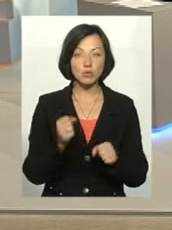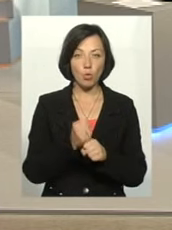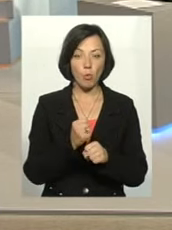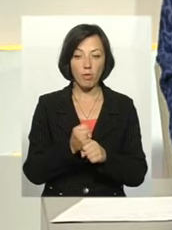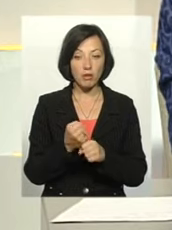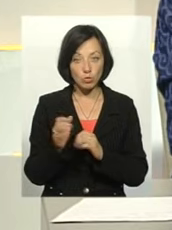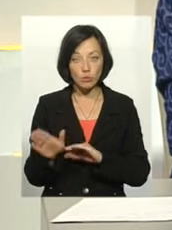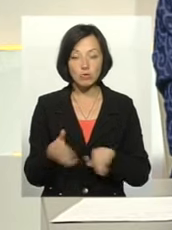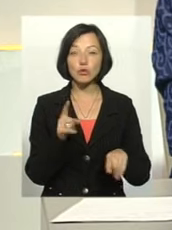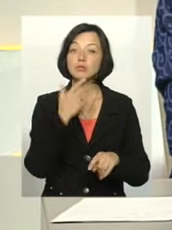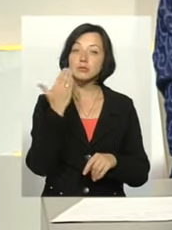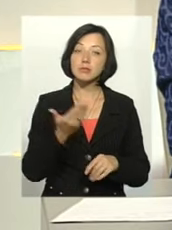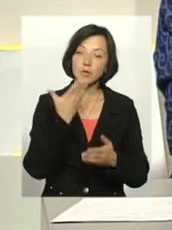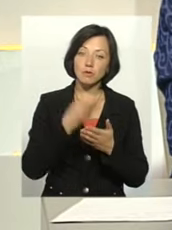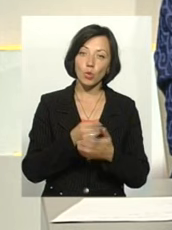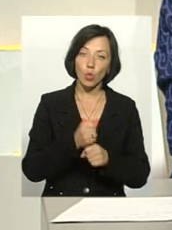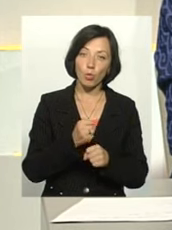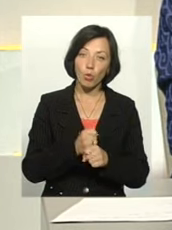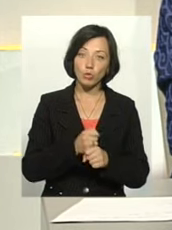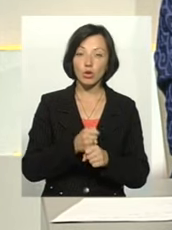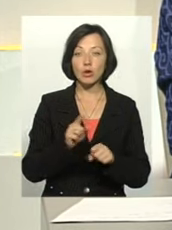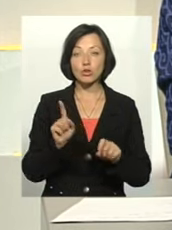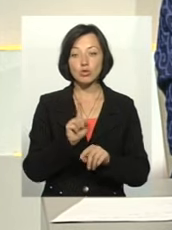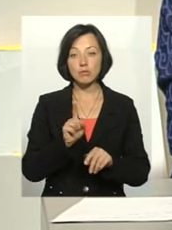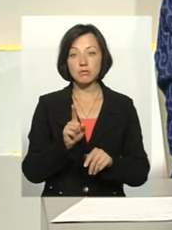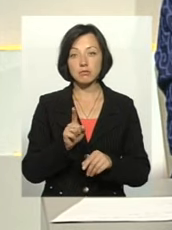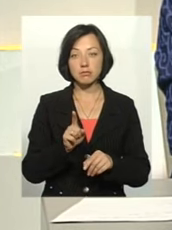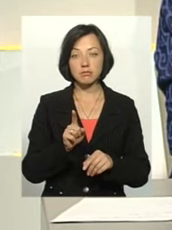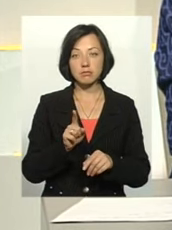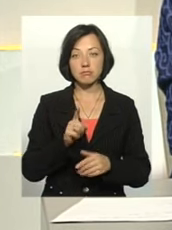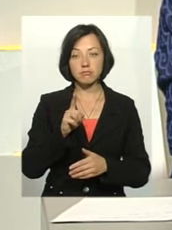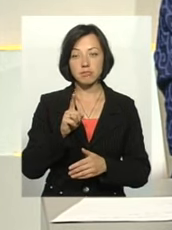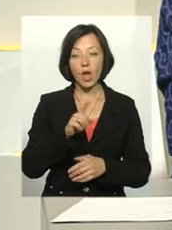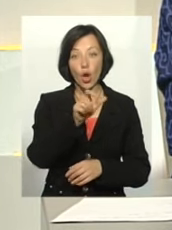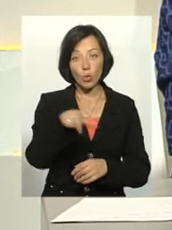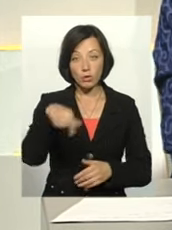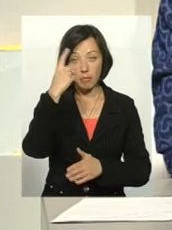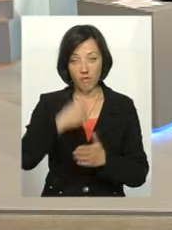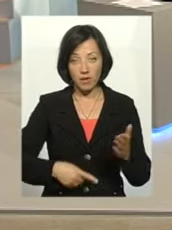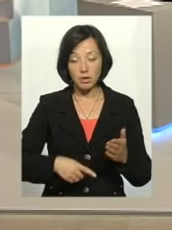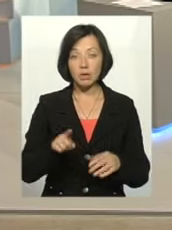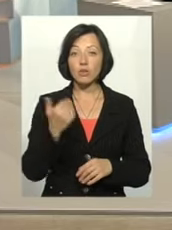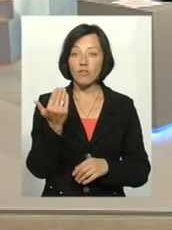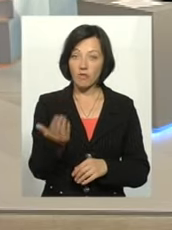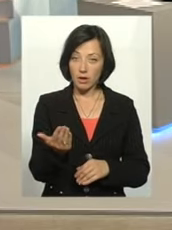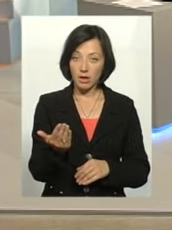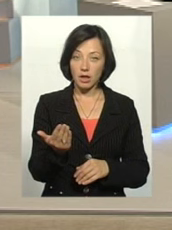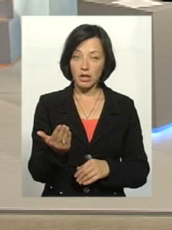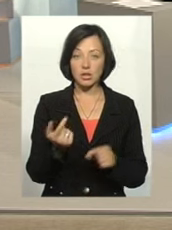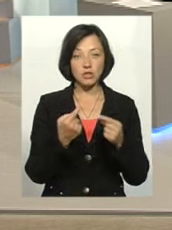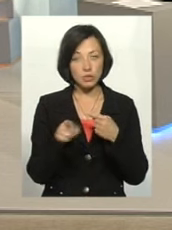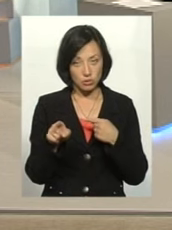можете прозвітувати про свою роботу, аби переконати наших глядачів, наших мешканців, що ви